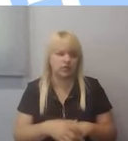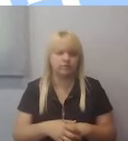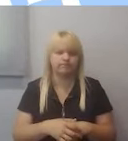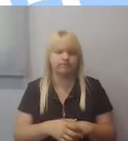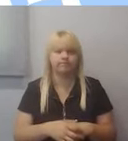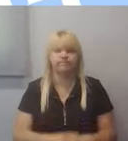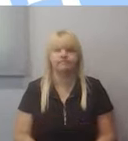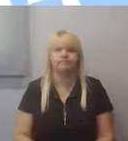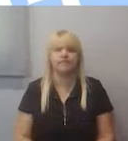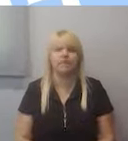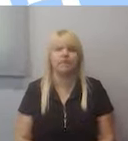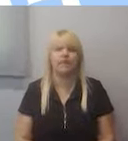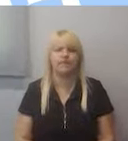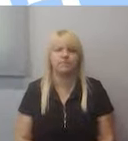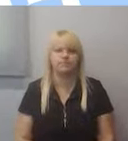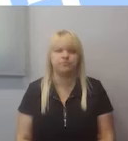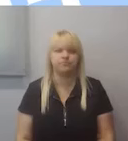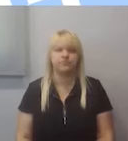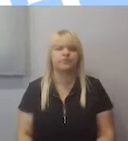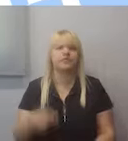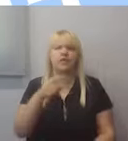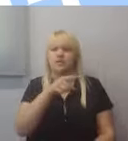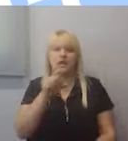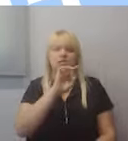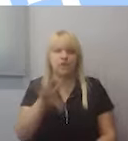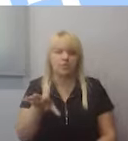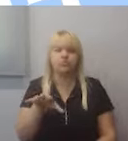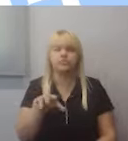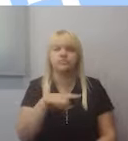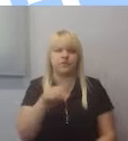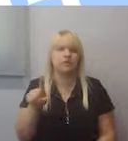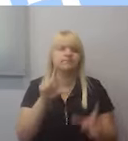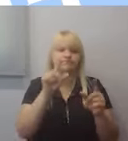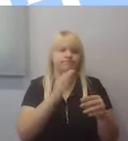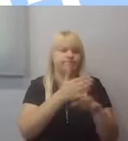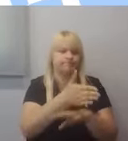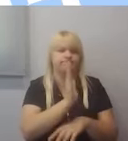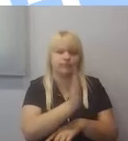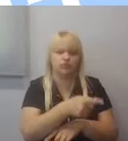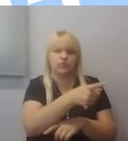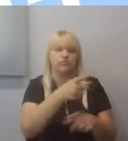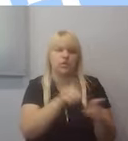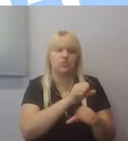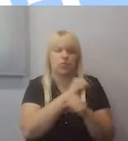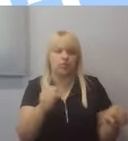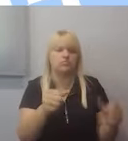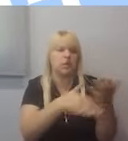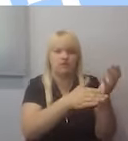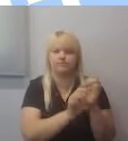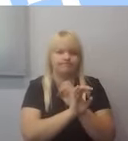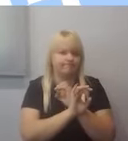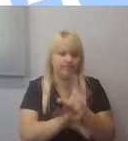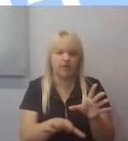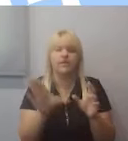jā tie nebūs tie pie kuriem dienests dosies un kuriem tiks nodrošināta palīdzība visi zaļie